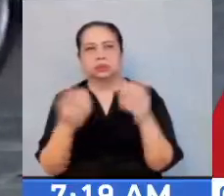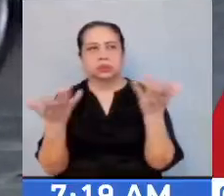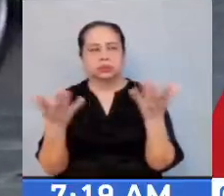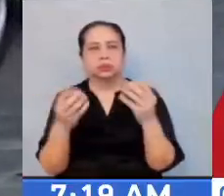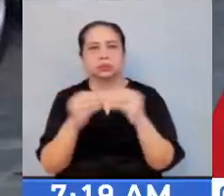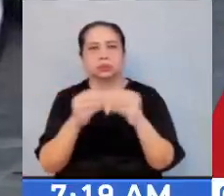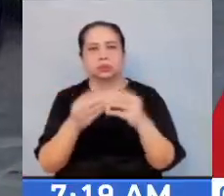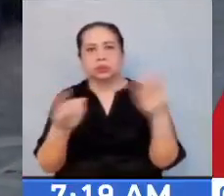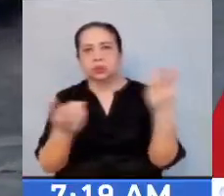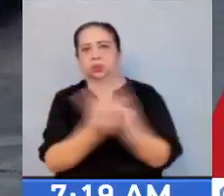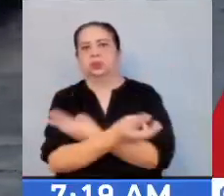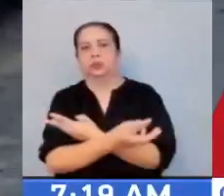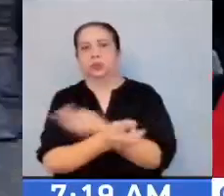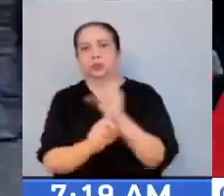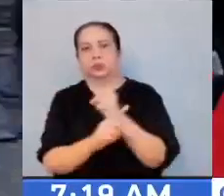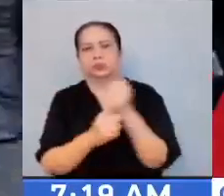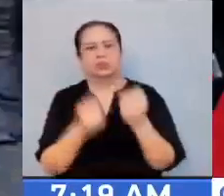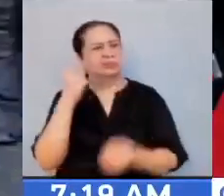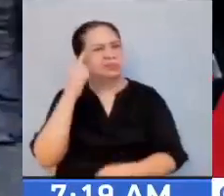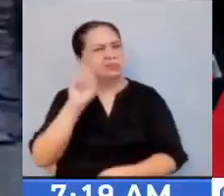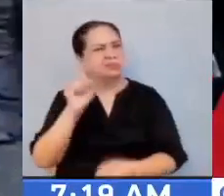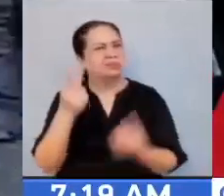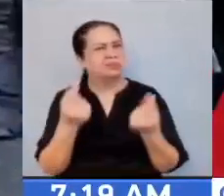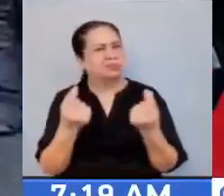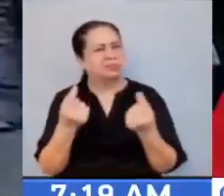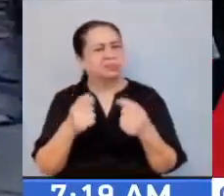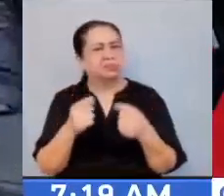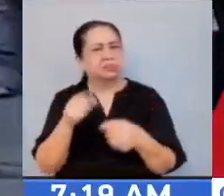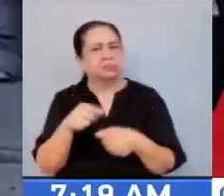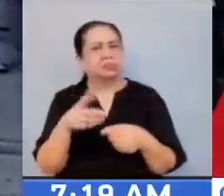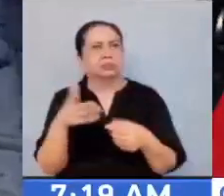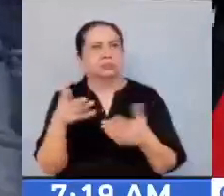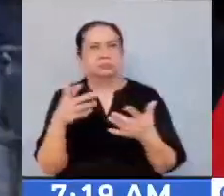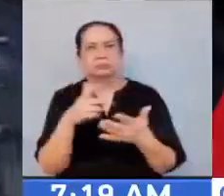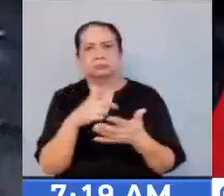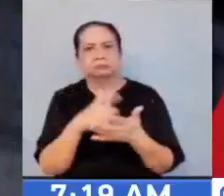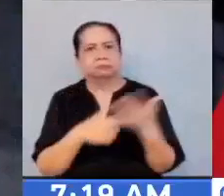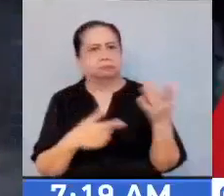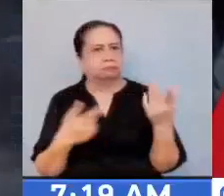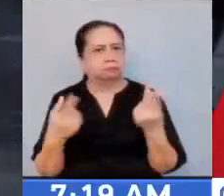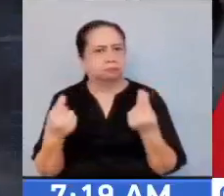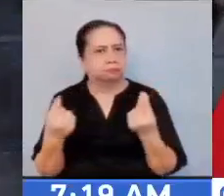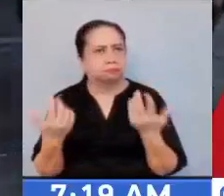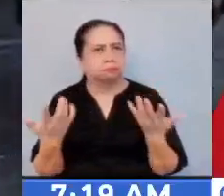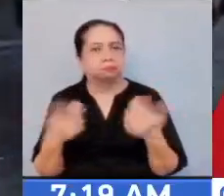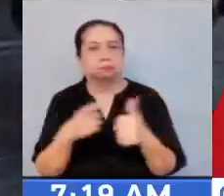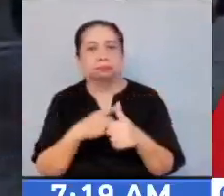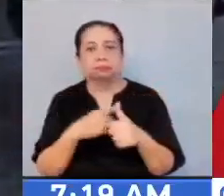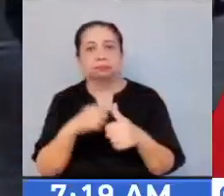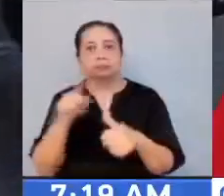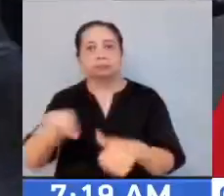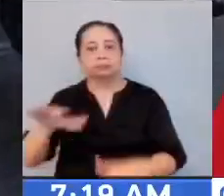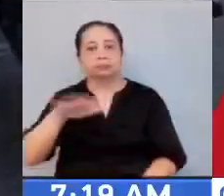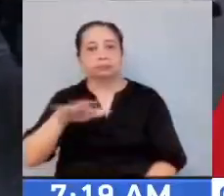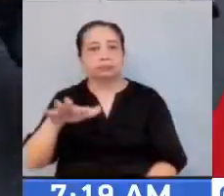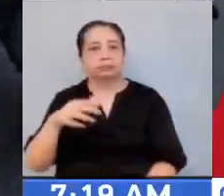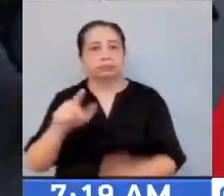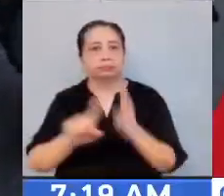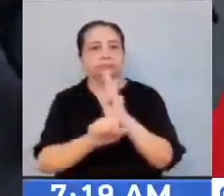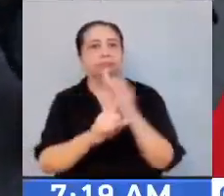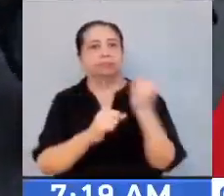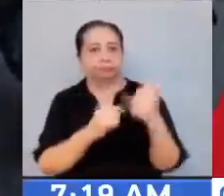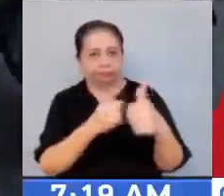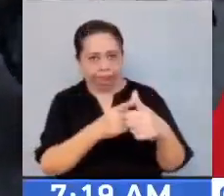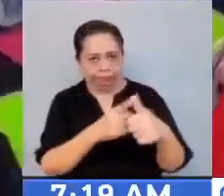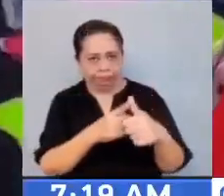ano kaya ang pwedeng gawin dyan, ang anong action pa, unang-una ng mga taga-barangay para matiyak na